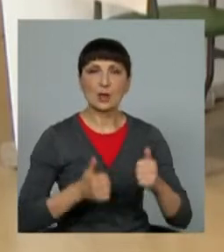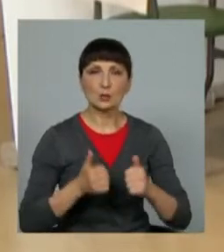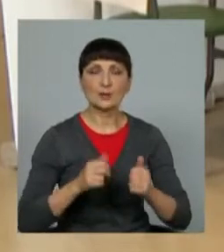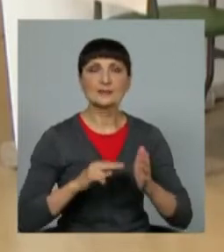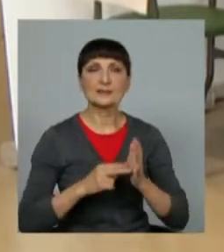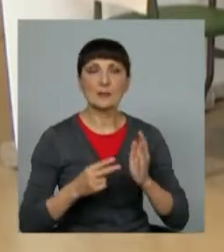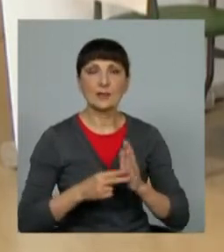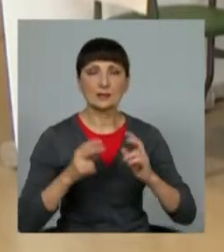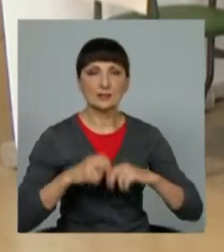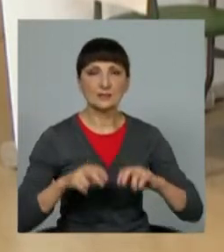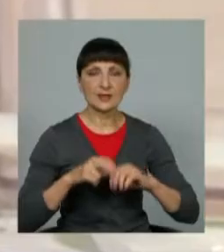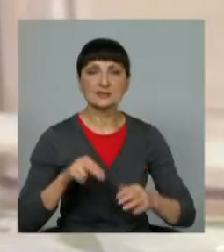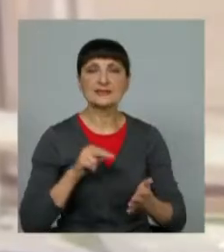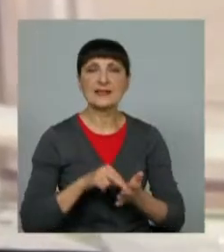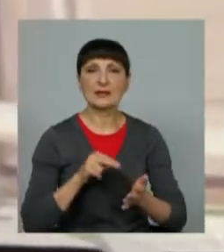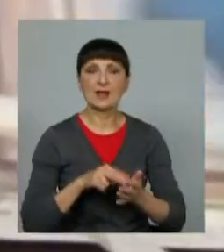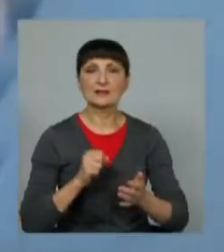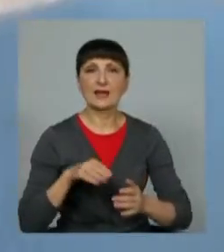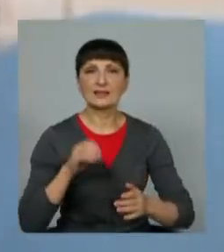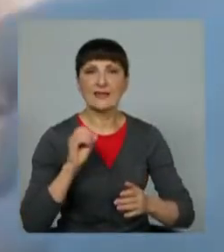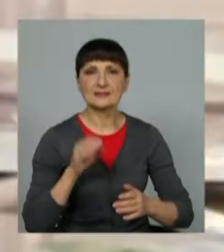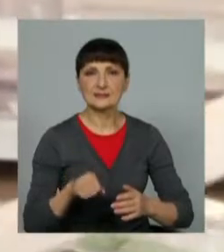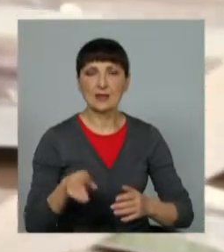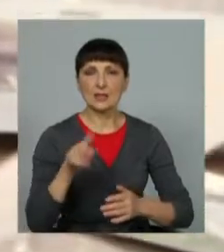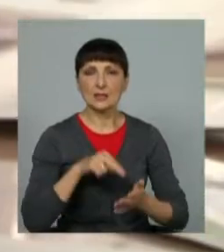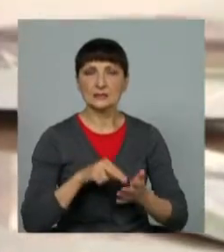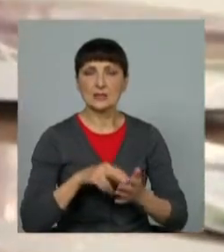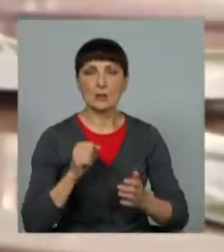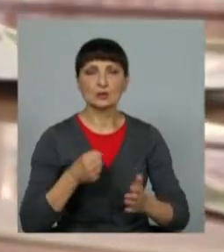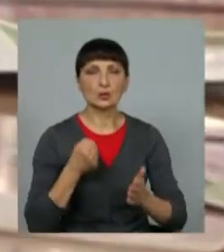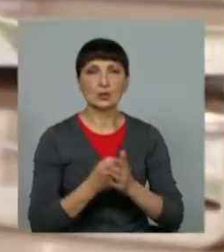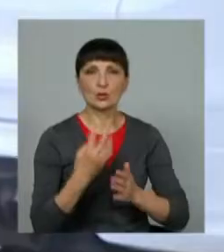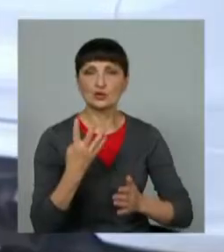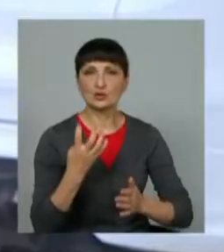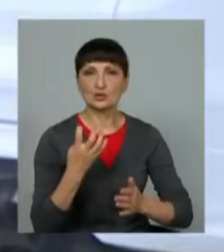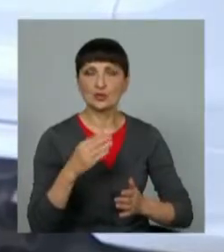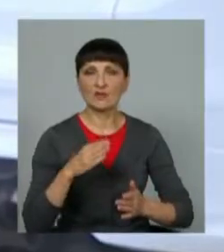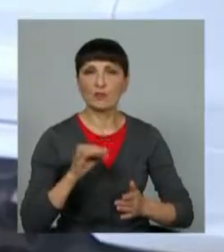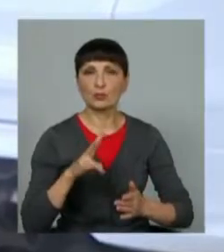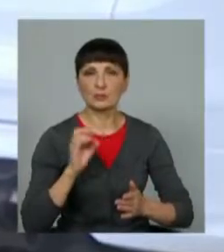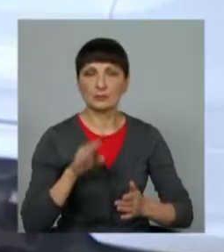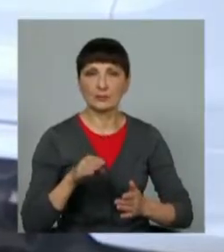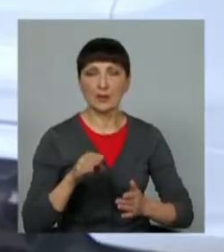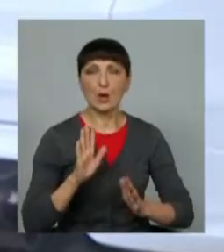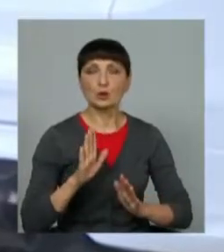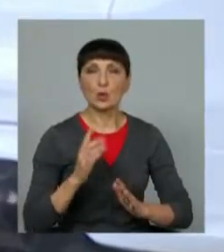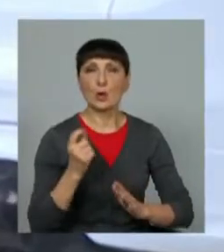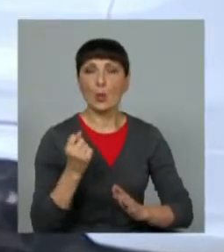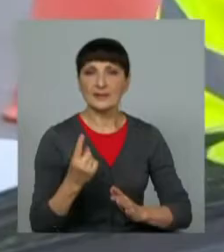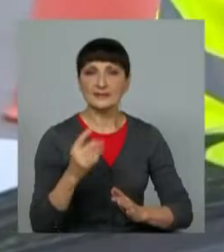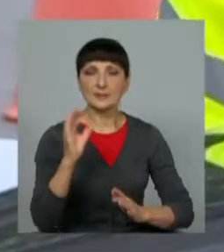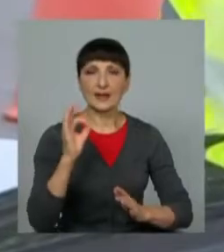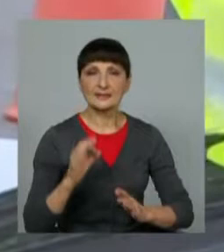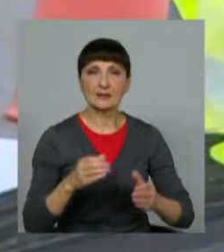намерен разбираться с ценами на коронавирусные тесты. Их цена может доходить до 400 фунтов стерлингов. Лишь у